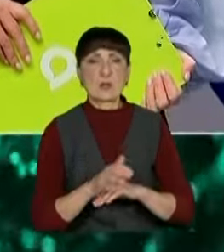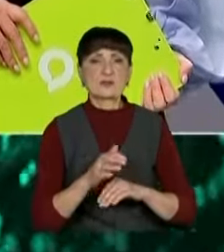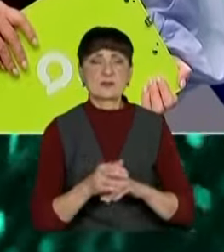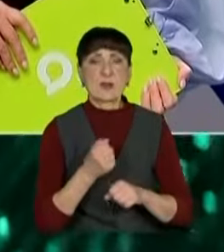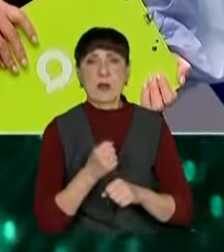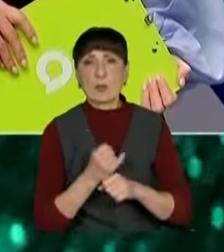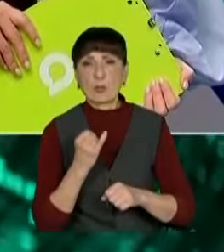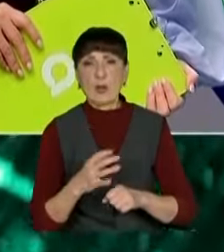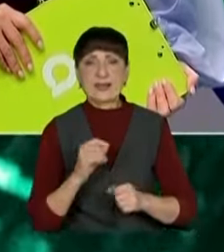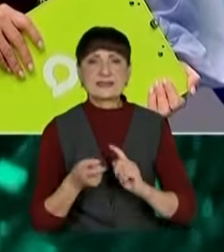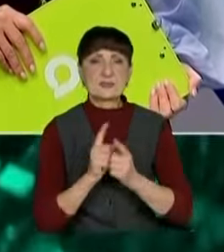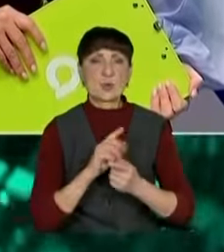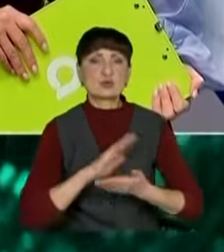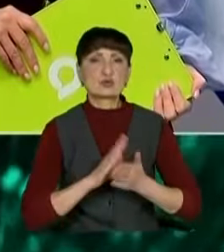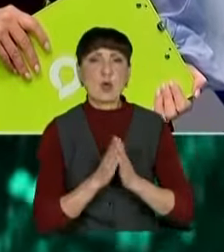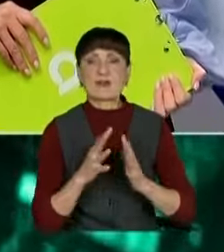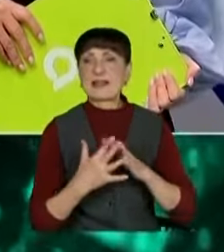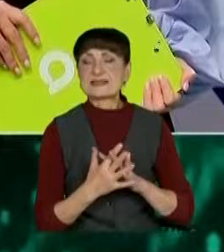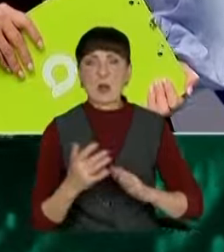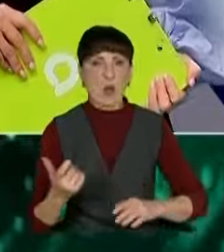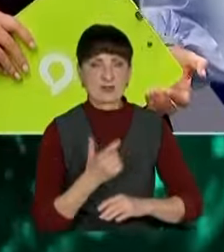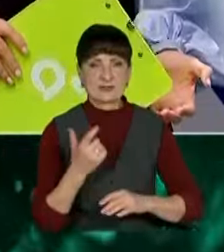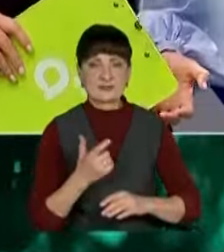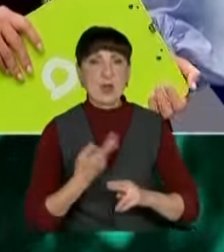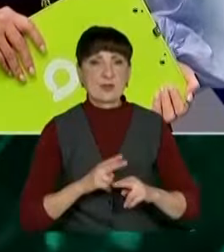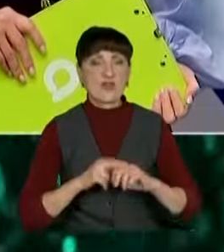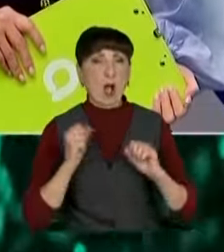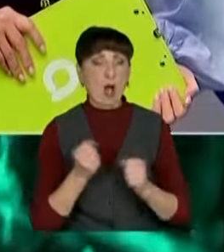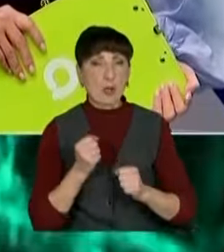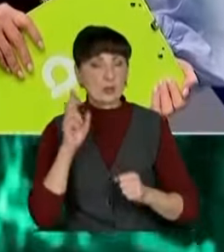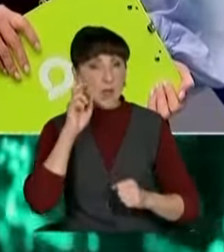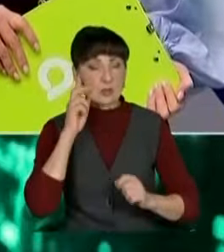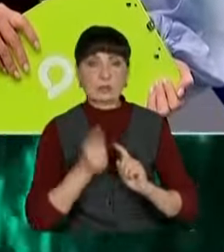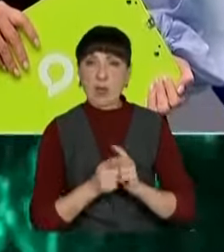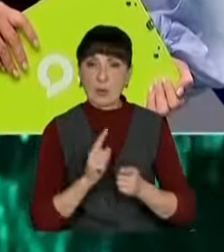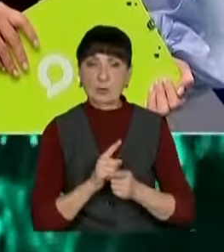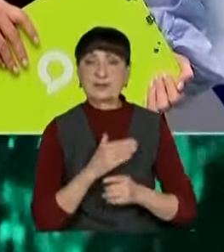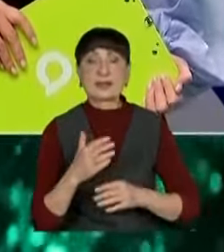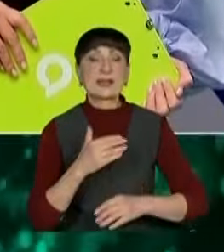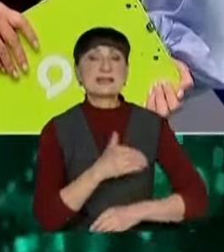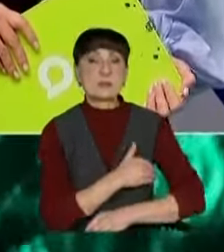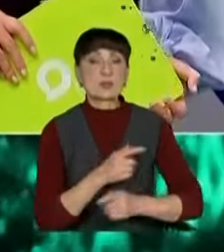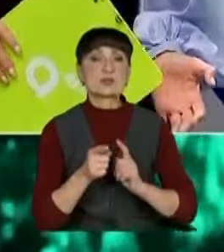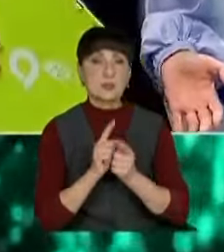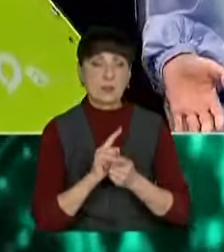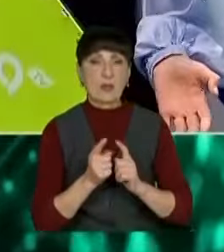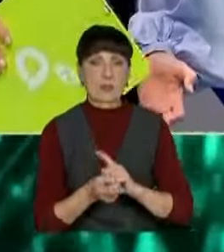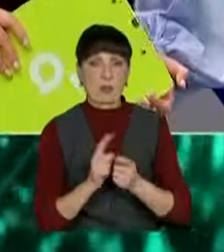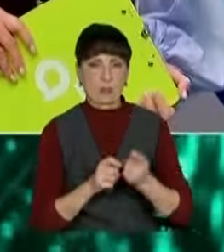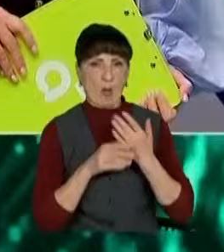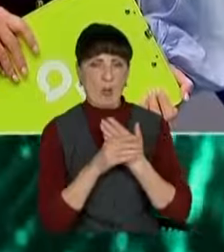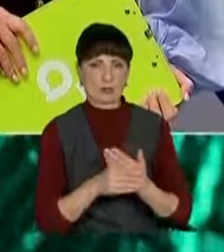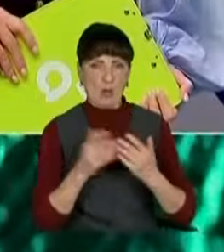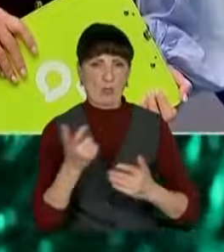и изменение условий для сельского хозяйства. При этом в холодных странах, напротив, некоторые температурные изменения могут даже